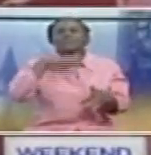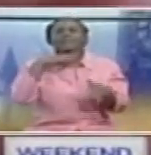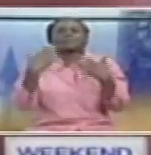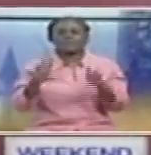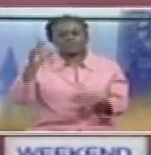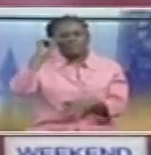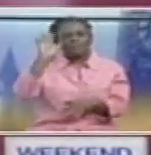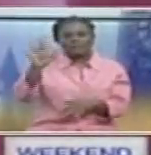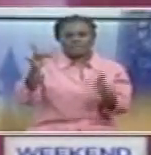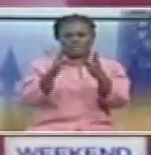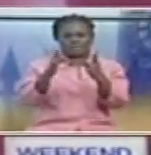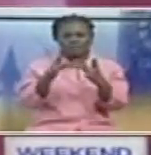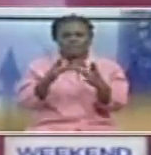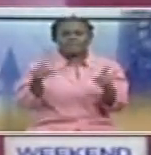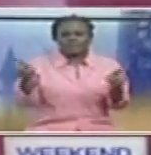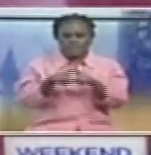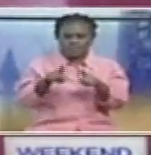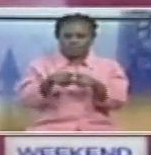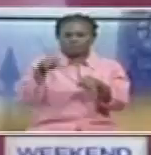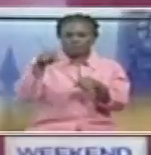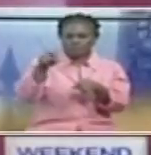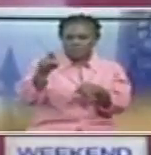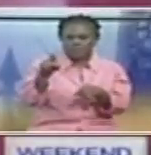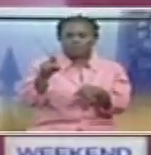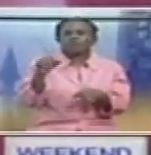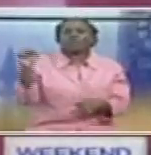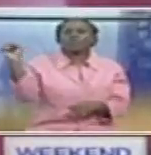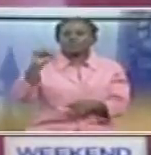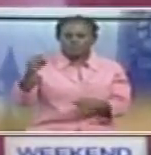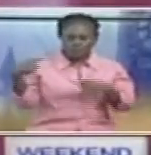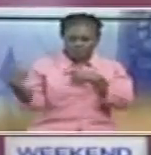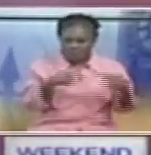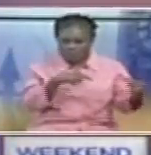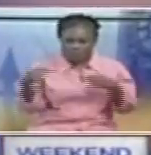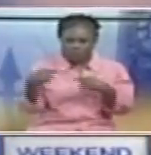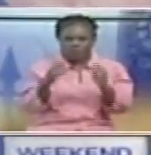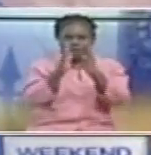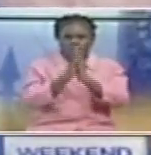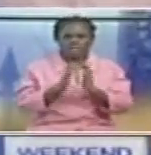kichake. The militia called him a traitor, as if Suleiman had gone to fight a religious war.